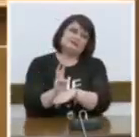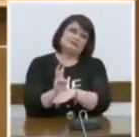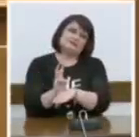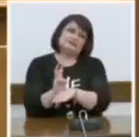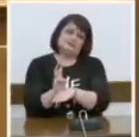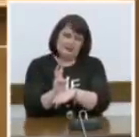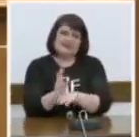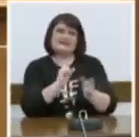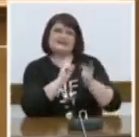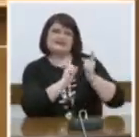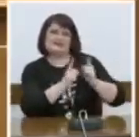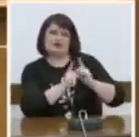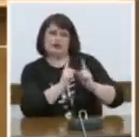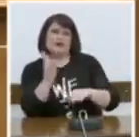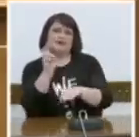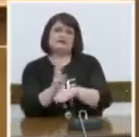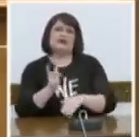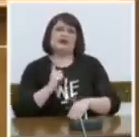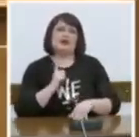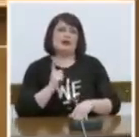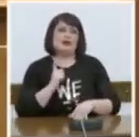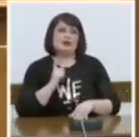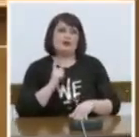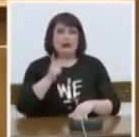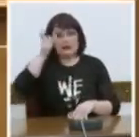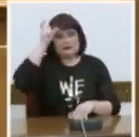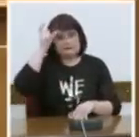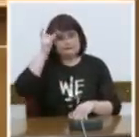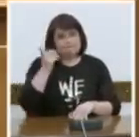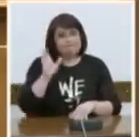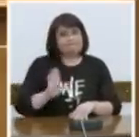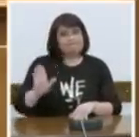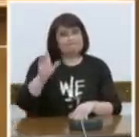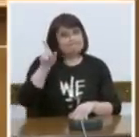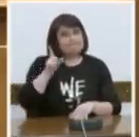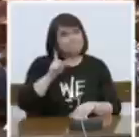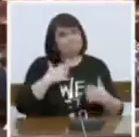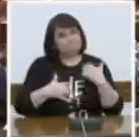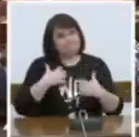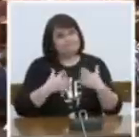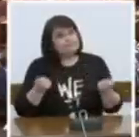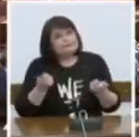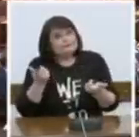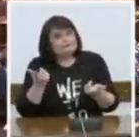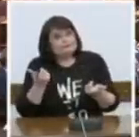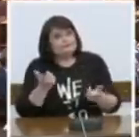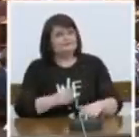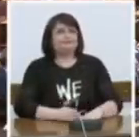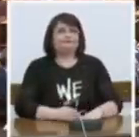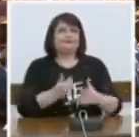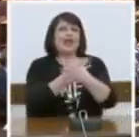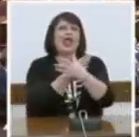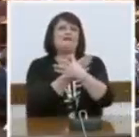αποτέλεσμα να ανησυχούμε για το δύστροπο ανατολικό γείτονα και τους ρόλους που αναλαμβάνει στα Βαλκάνια. Την ίδια ανησυχία πρέπει να σας πω ότι έχουμε και στην Αλβανία, που